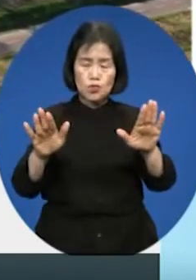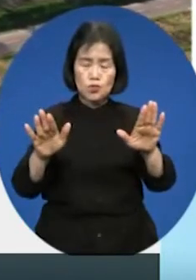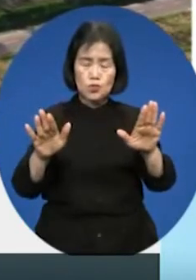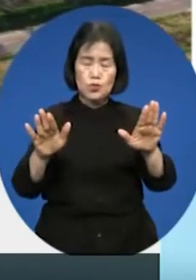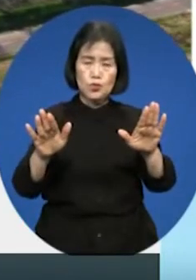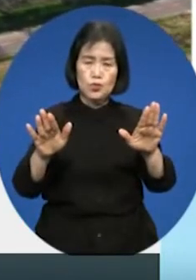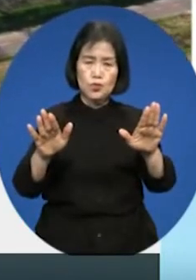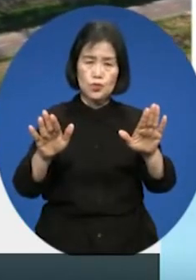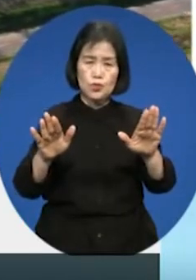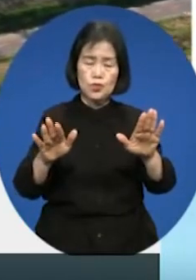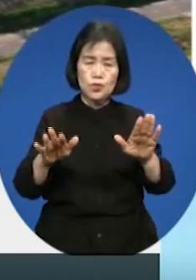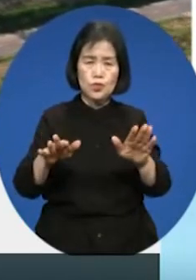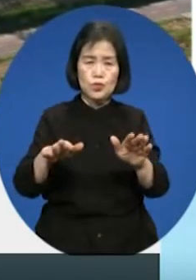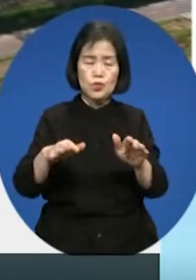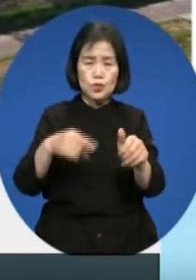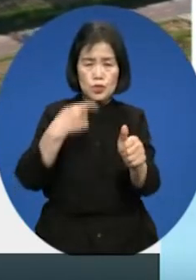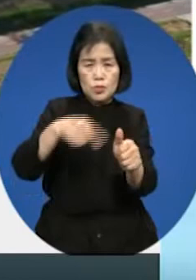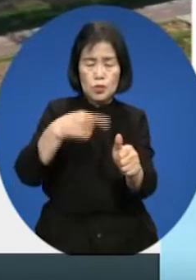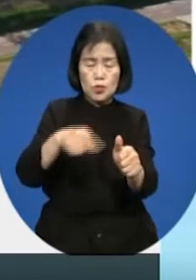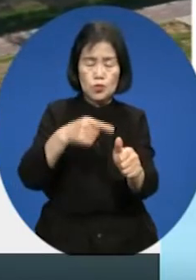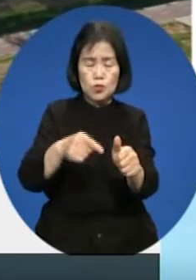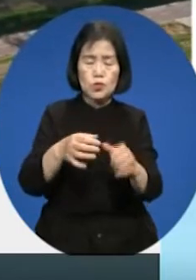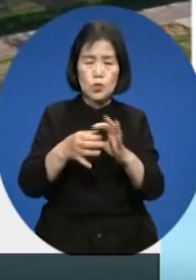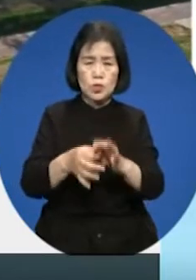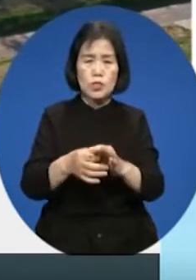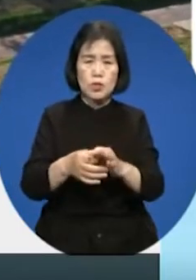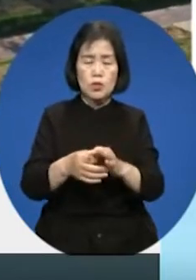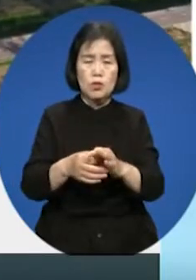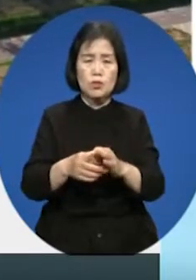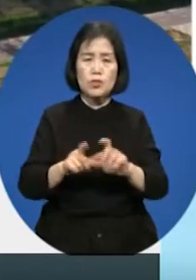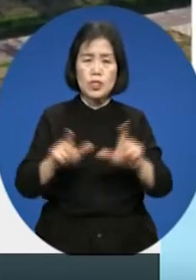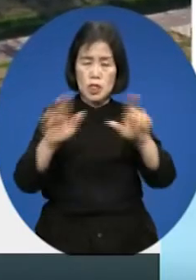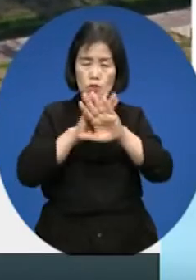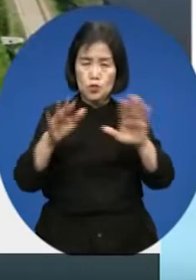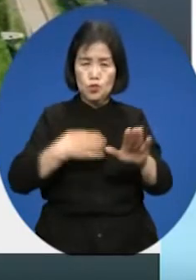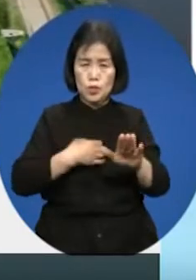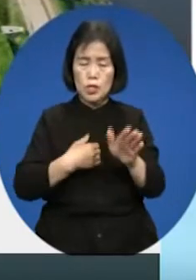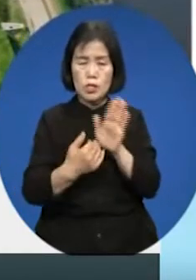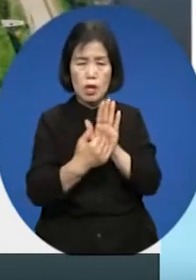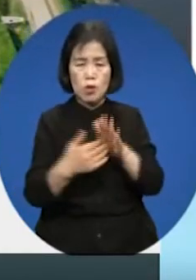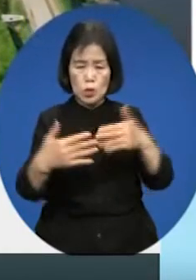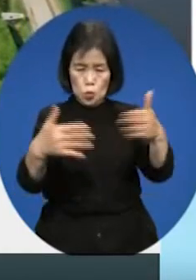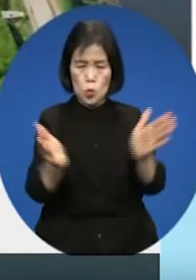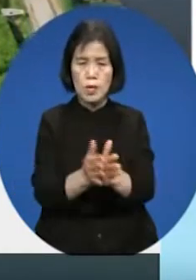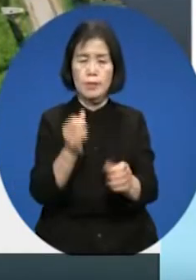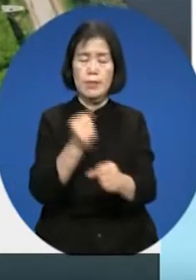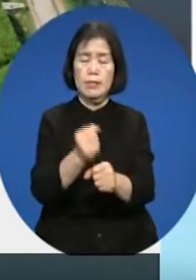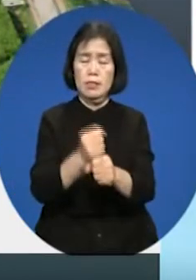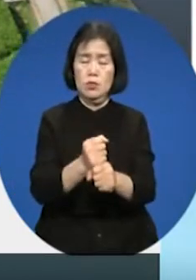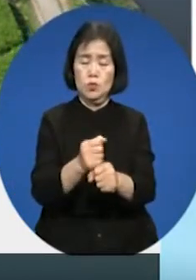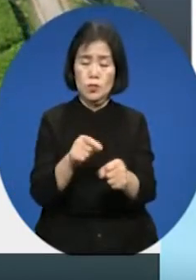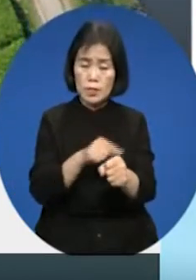하는데요. 시민교육을 통해서 기후위기에 대응하는 동아리를 만들고 그분들이 모여서 나중에